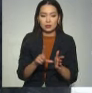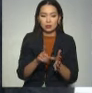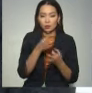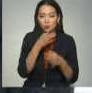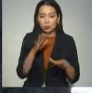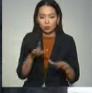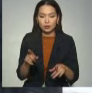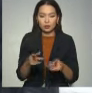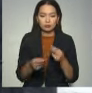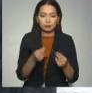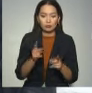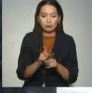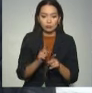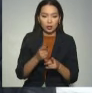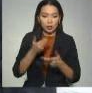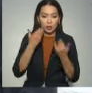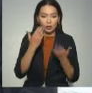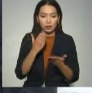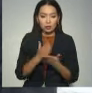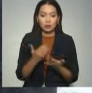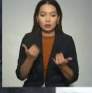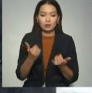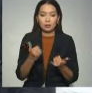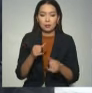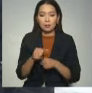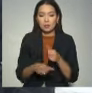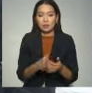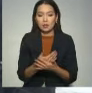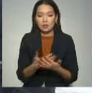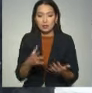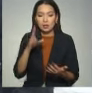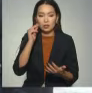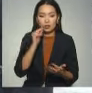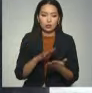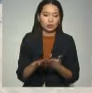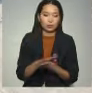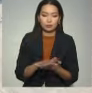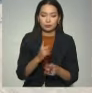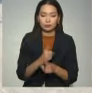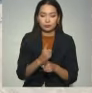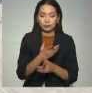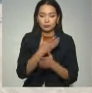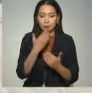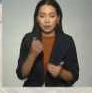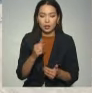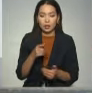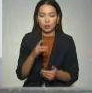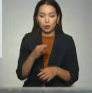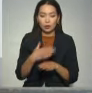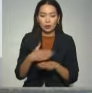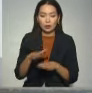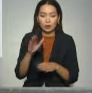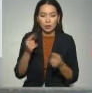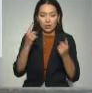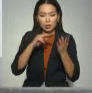жерге қоюға мүмкіншілік бар, және де қабырға материалына солған мерзіміне ешқандай шектеу жоқ. Аграрлық несие корпорациясы ірі